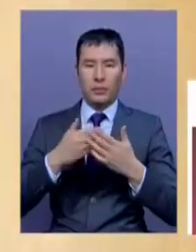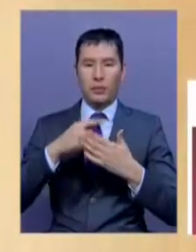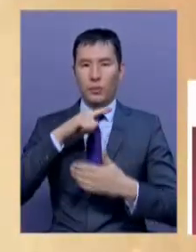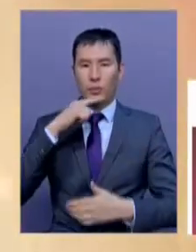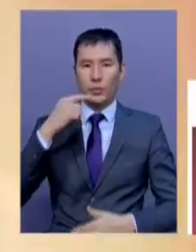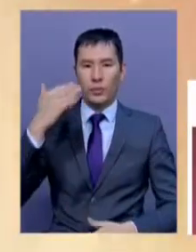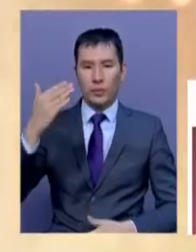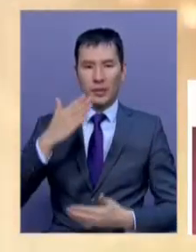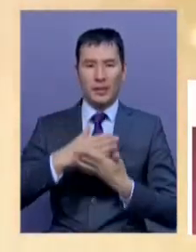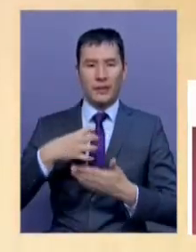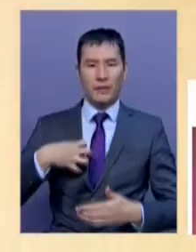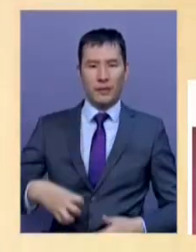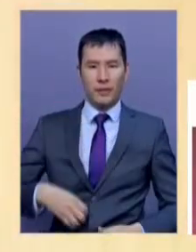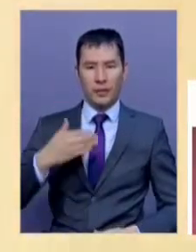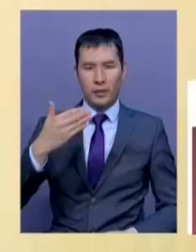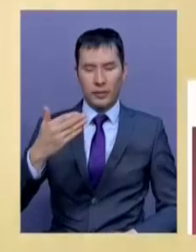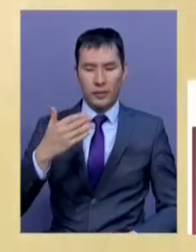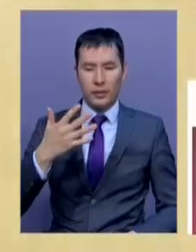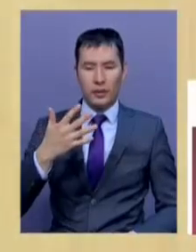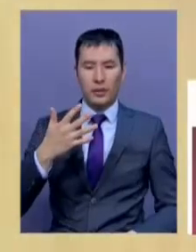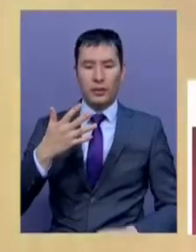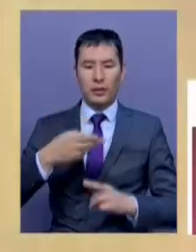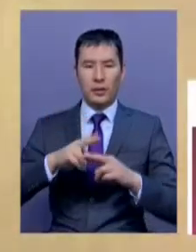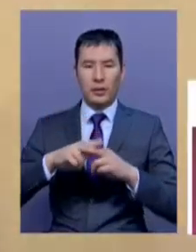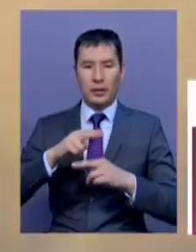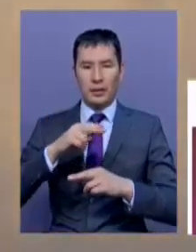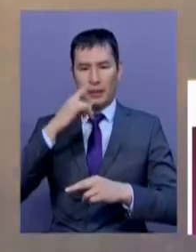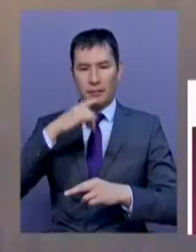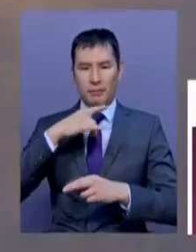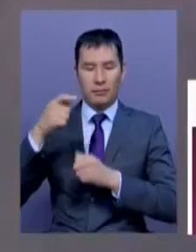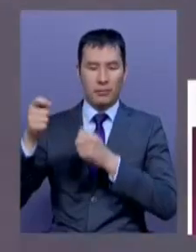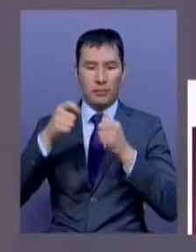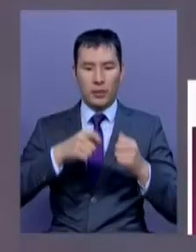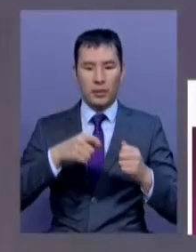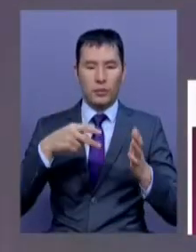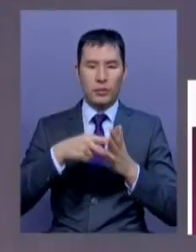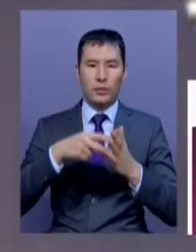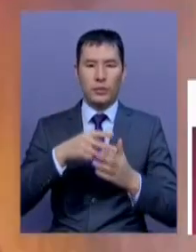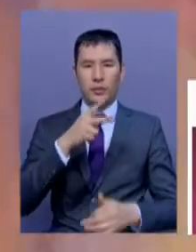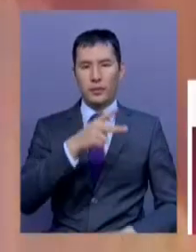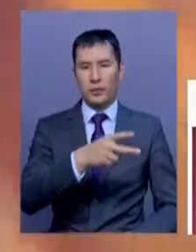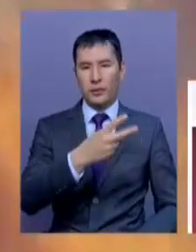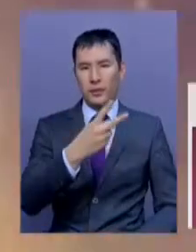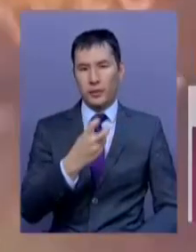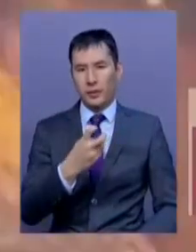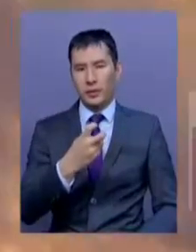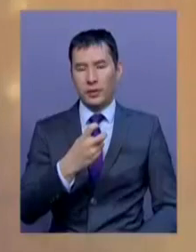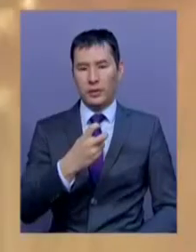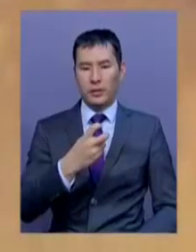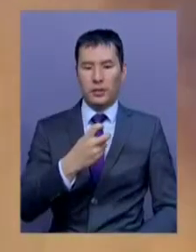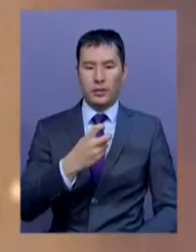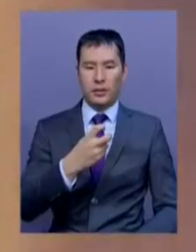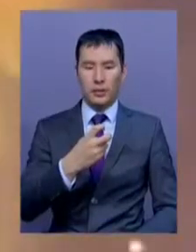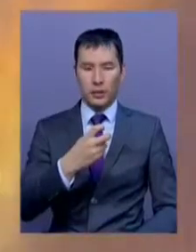бар, Францияныкі бар, сіздер білесіздер, жылма-жыл Қазақстанға келіп жүрген. Солардың енді бағалары 2200-ден, енді ISK формацияны